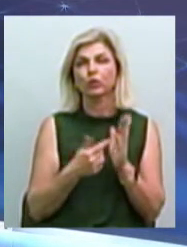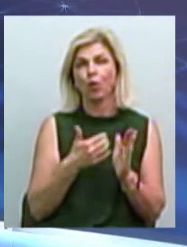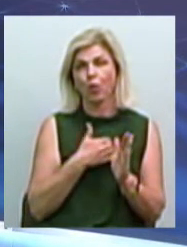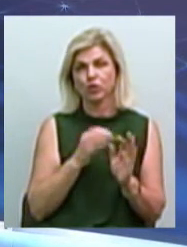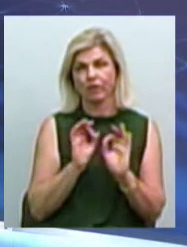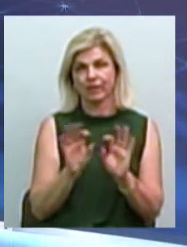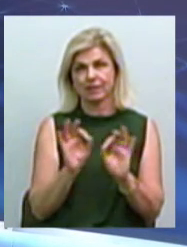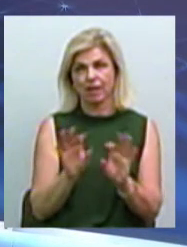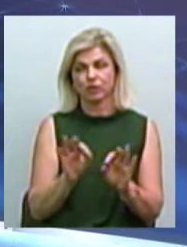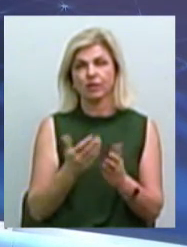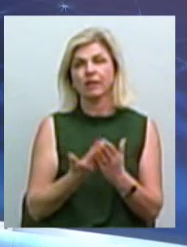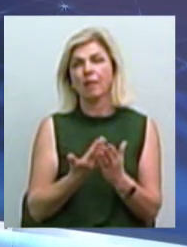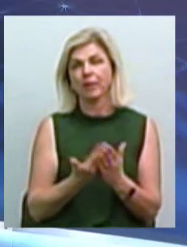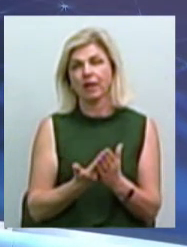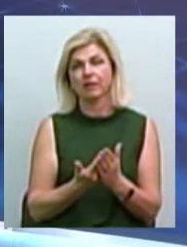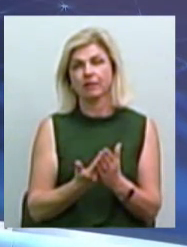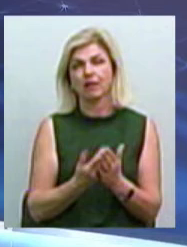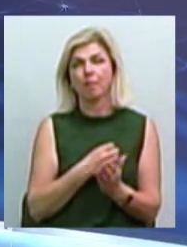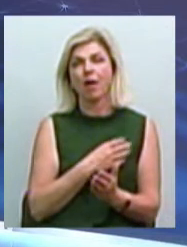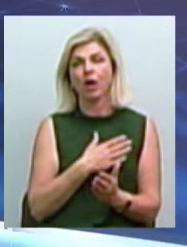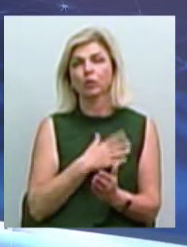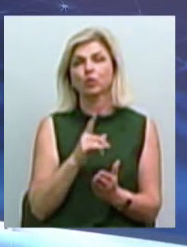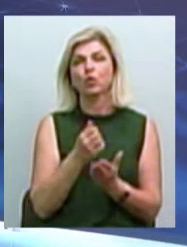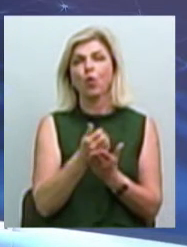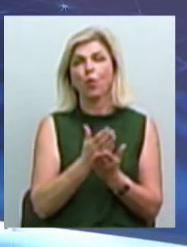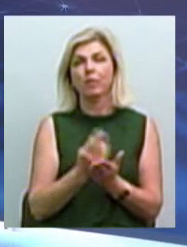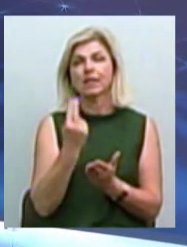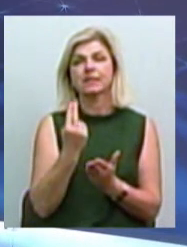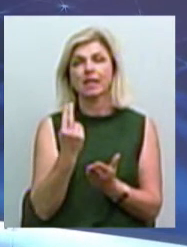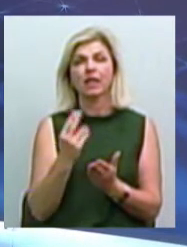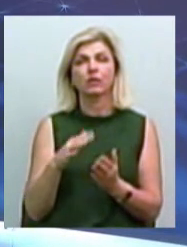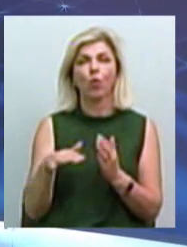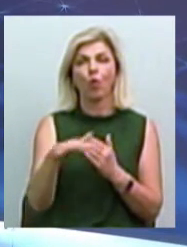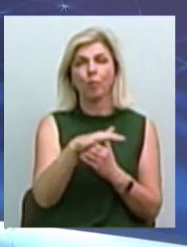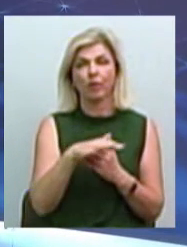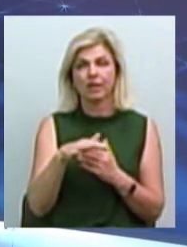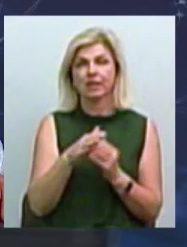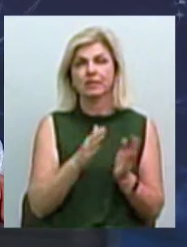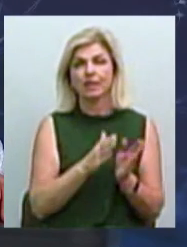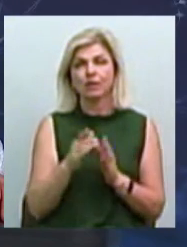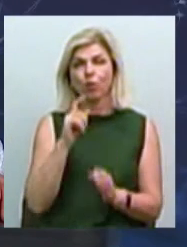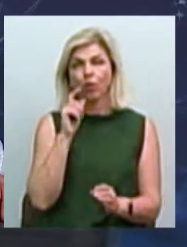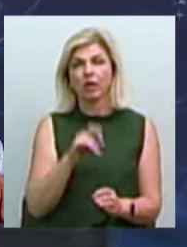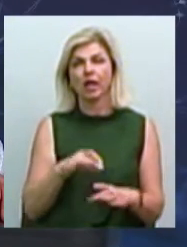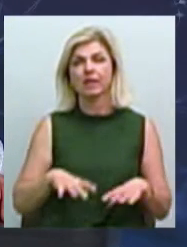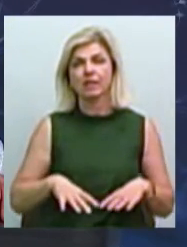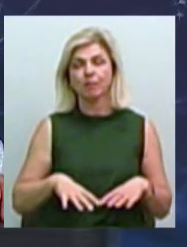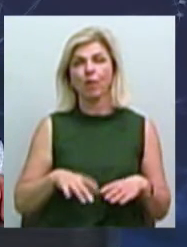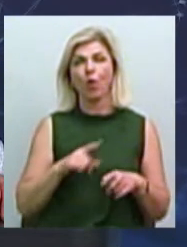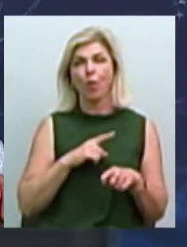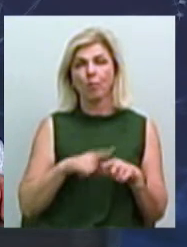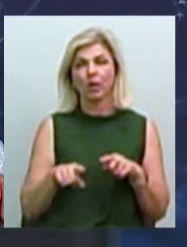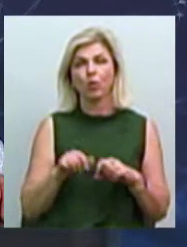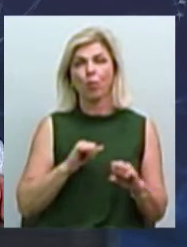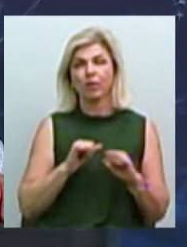відзначити. Наприклад, майно, що забезпечує цілісність об'єднаної енергетичної системи України та диспетчерське оперативно-технологічне